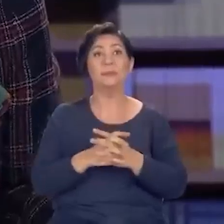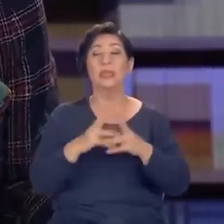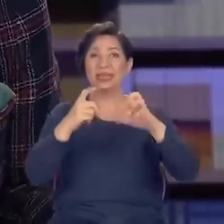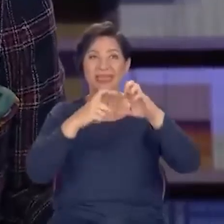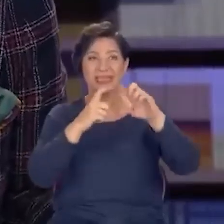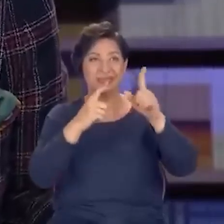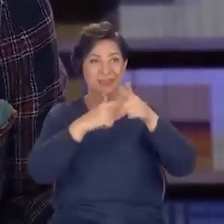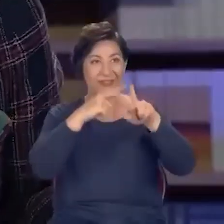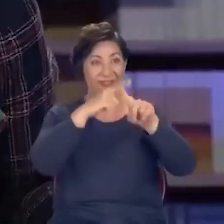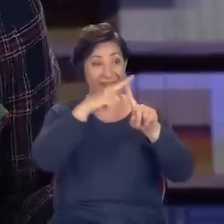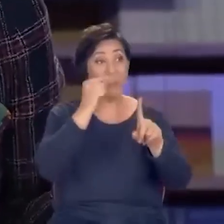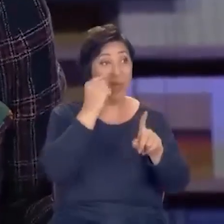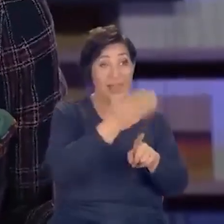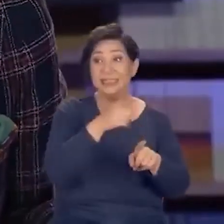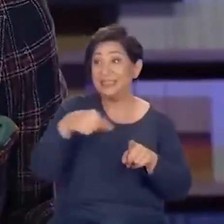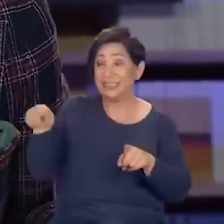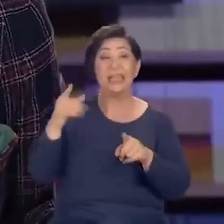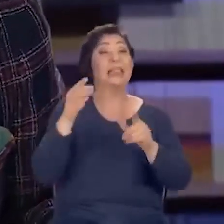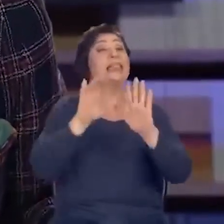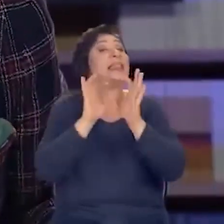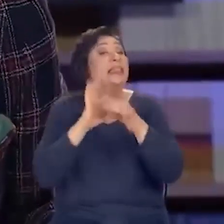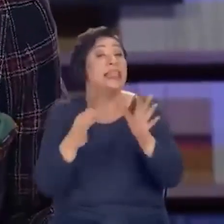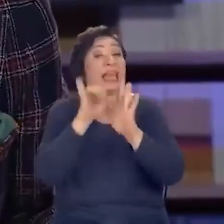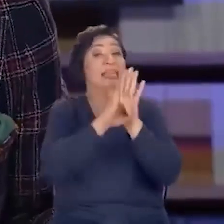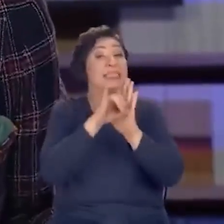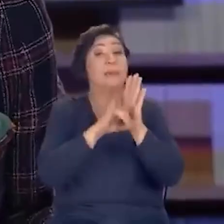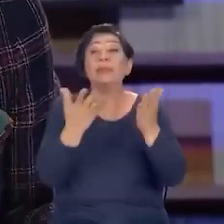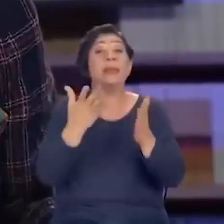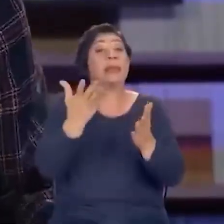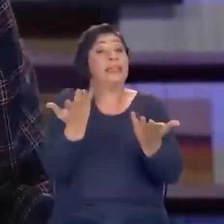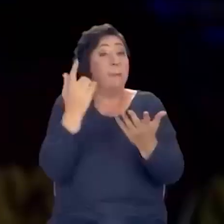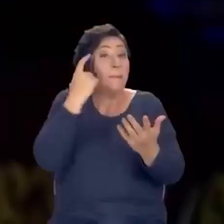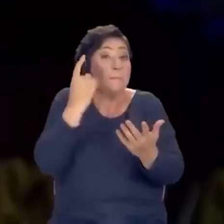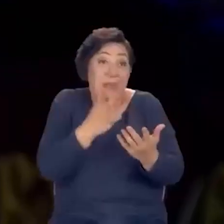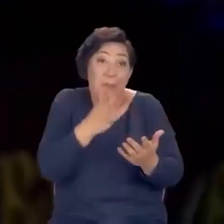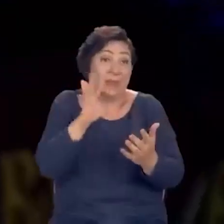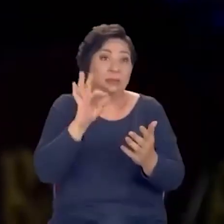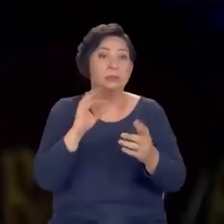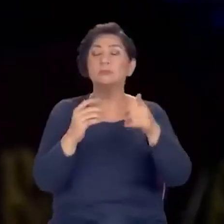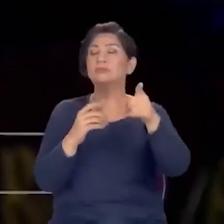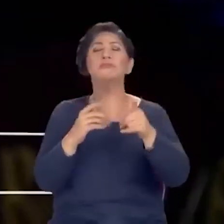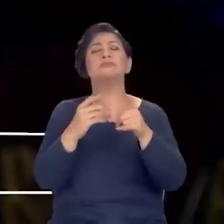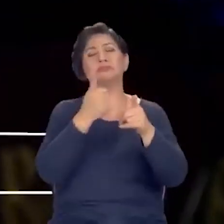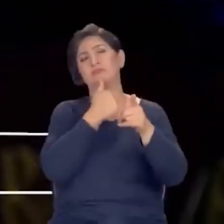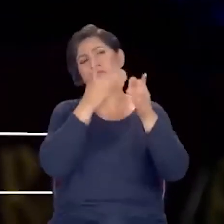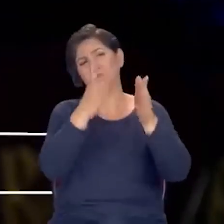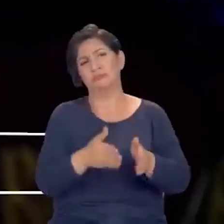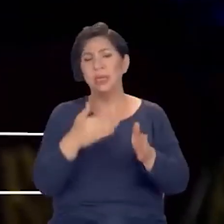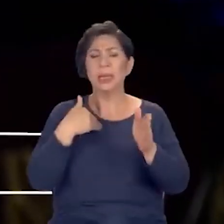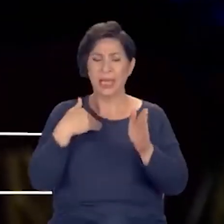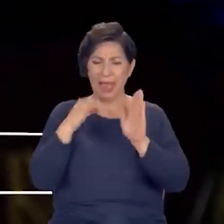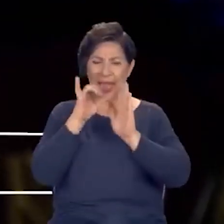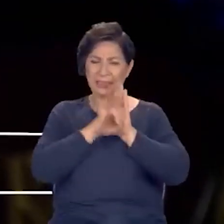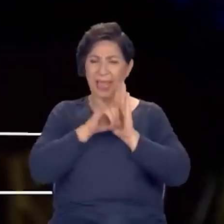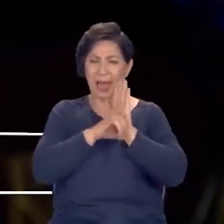Rıfat Bey'den ve sizlerden nasıl, niçin Instagram ne kadar bilinçli bir tercihti diye soralım. Ben Instagram'ı aslında portfolyomu